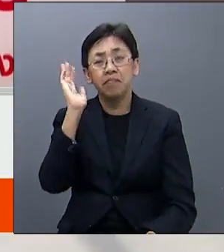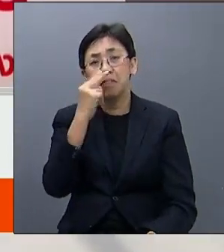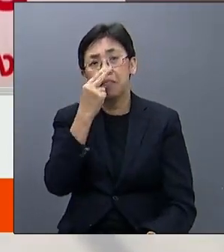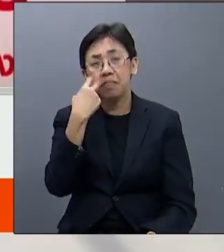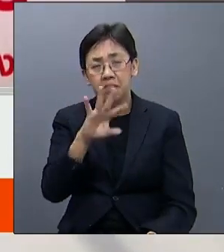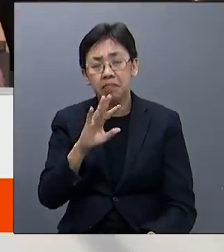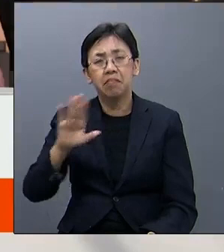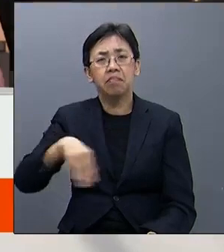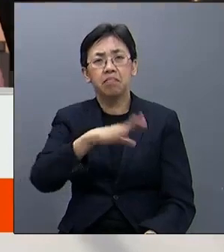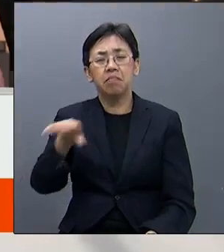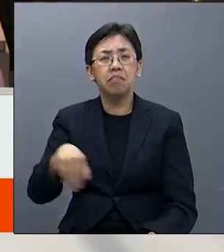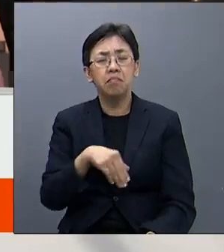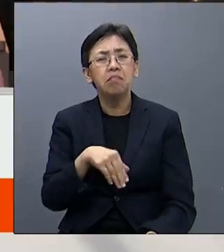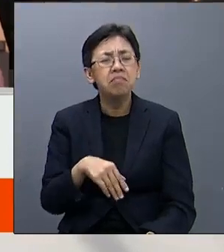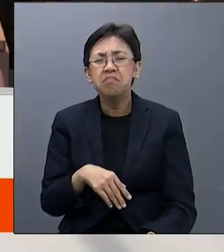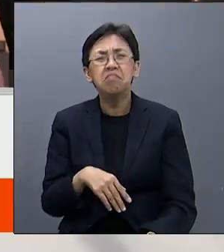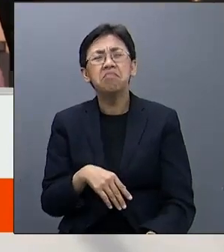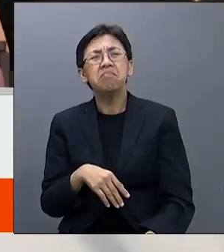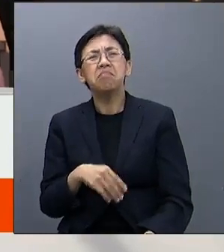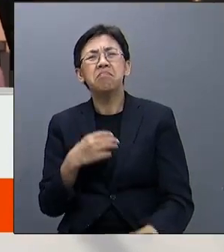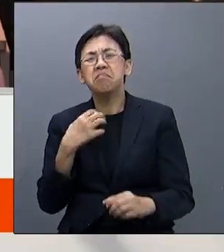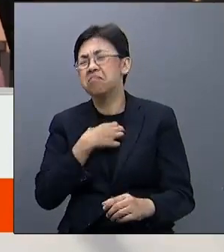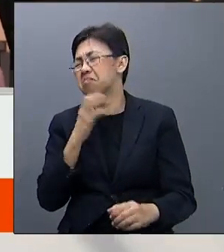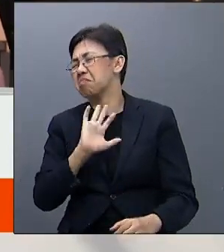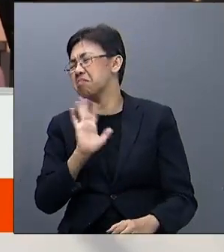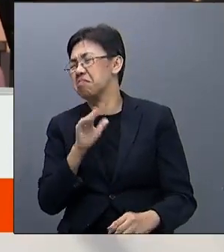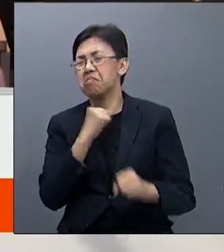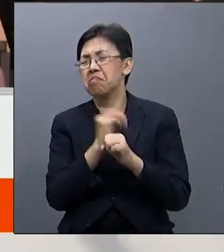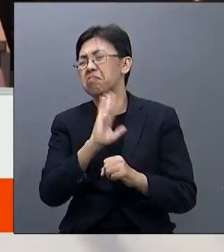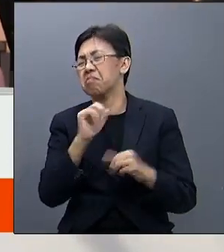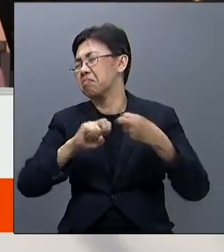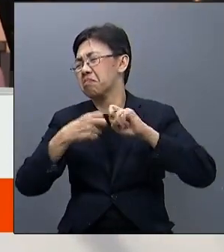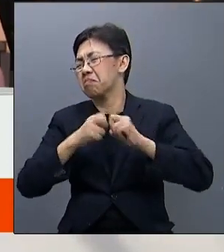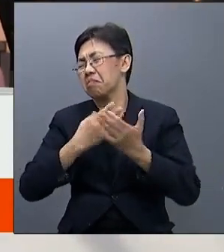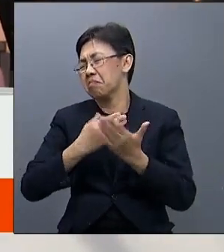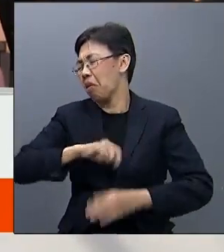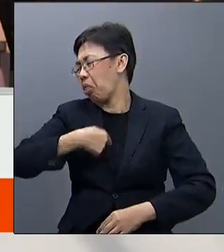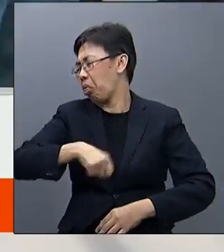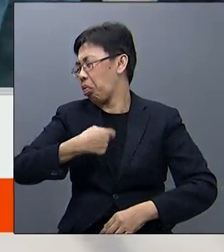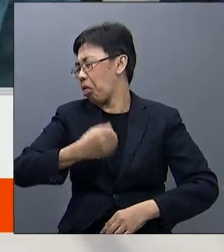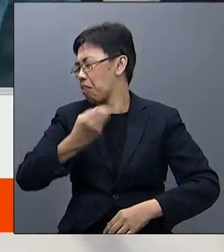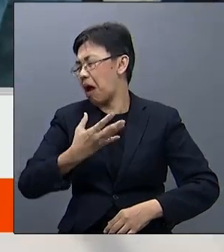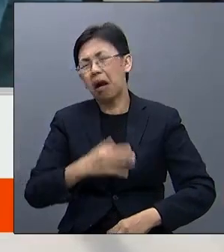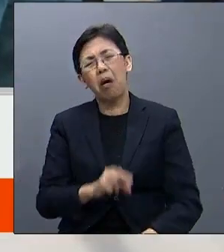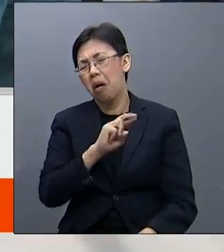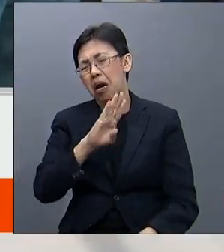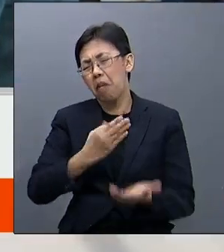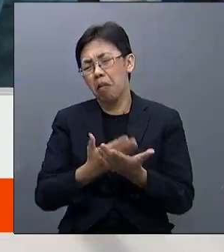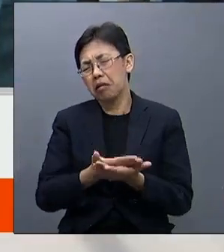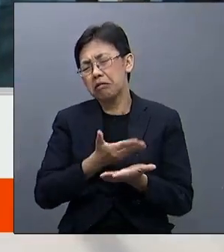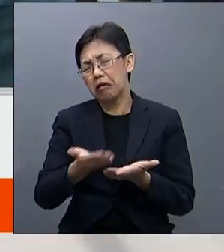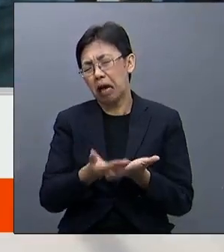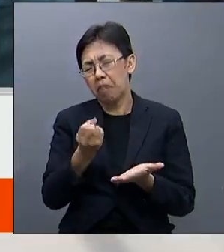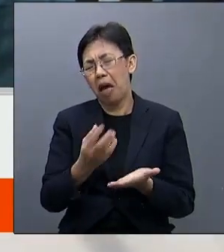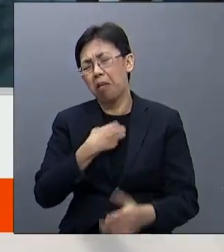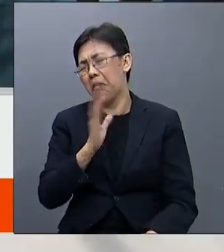ทุกคนต่อต้านหมดเลยซึ่งยังไม่อยากทำกลัวเป็นภาระ เป็นต้นทุนภาระที่ต้องลงทุนระบบค ่ ะ ใ